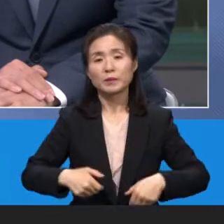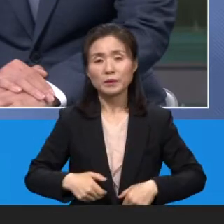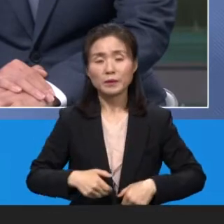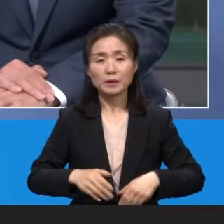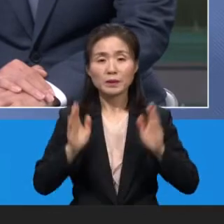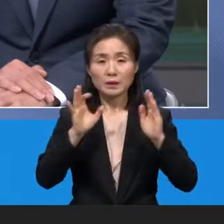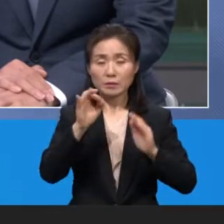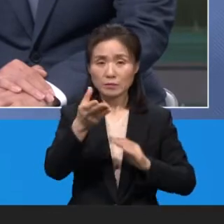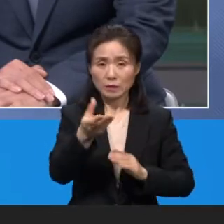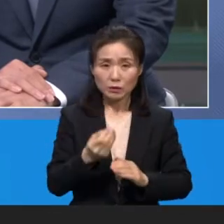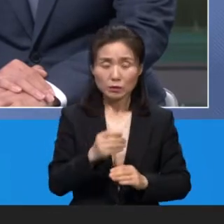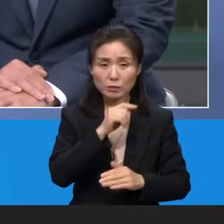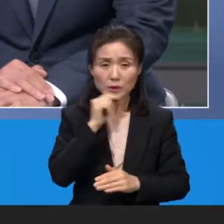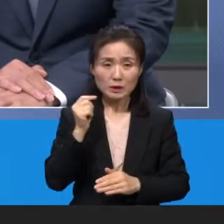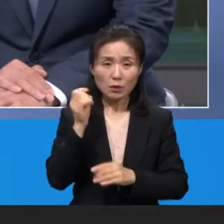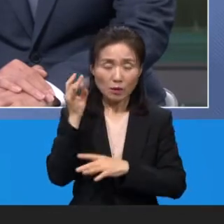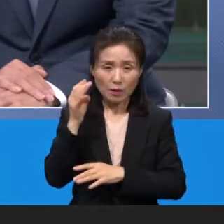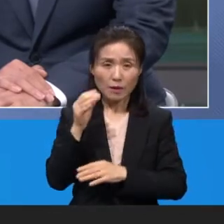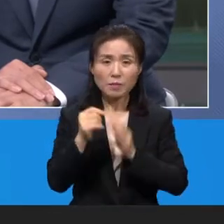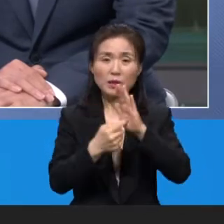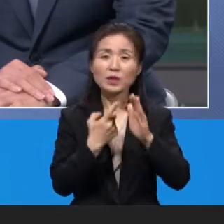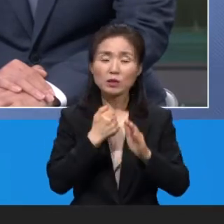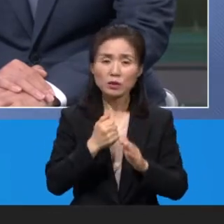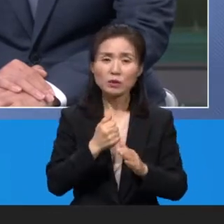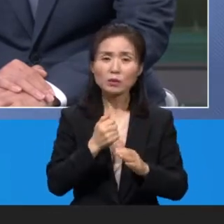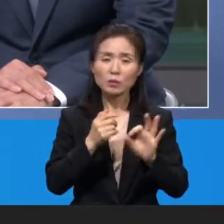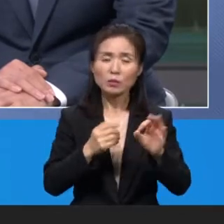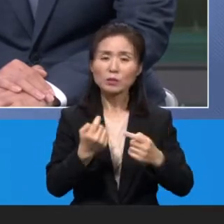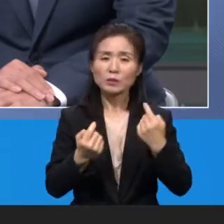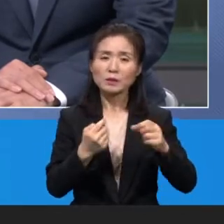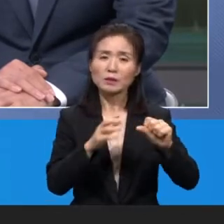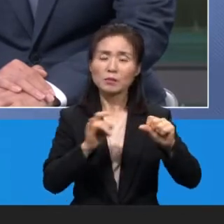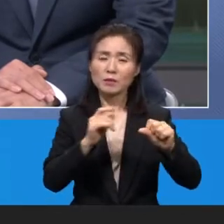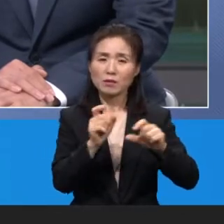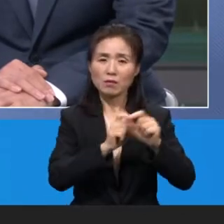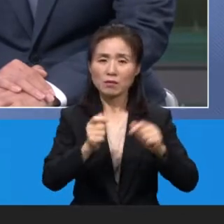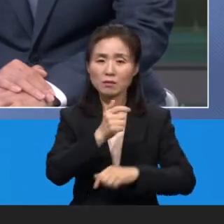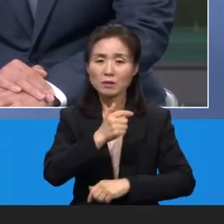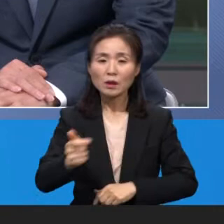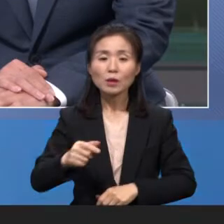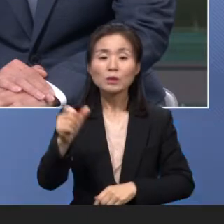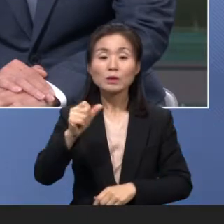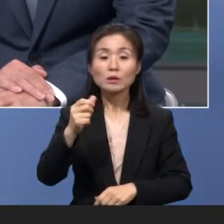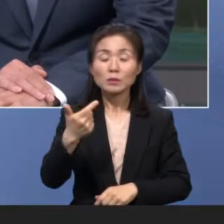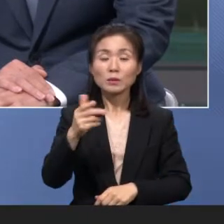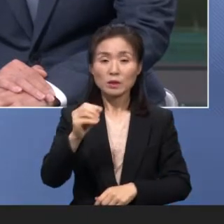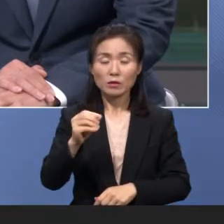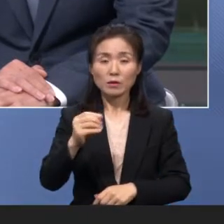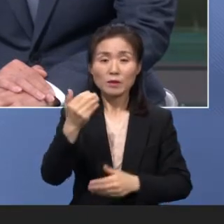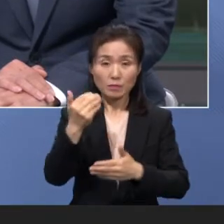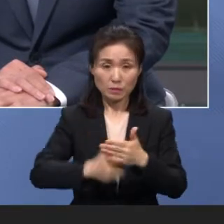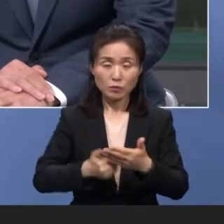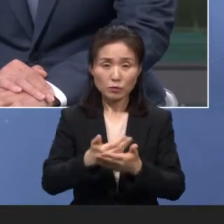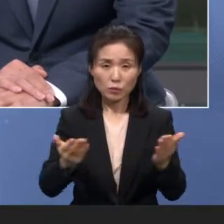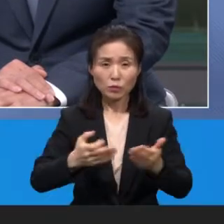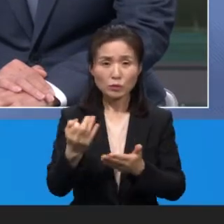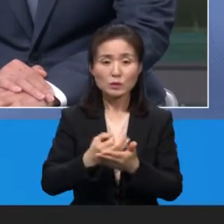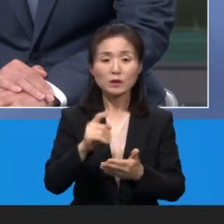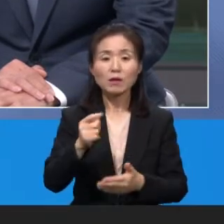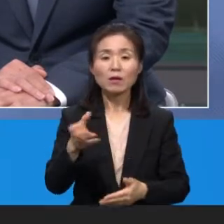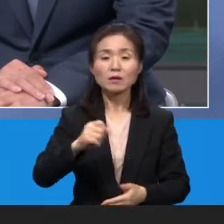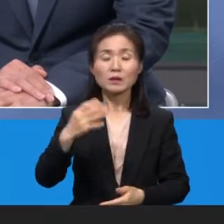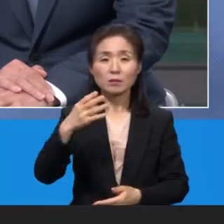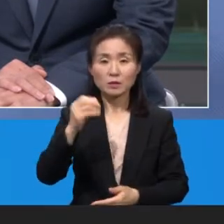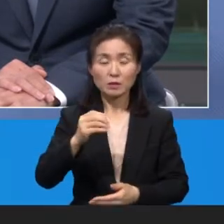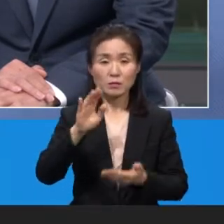빚을 기존의 제시한 금액보다 5배 많은 5천 600만 원까지 탕감해 주고 요 이 소득이 1억 4천만 원